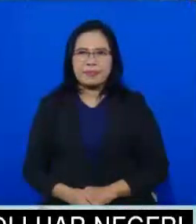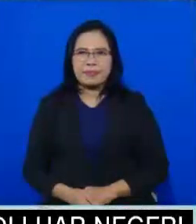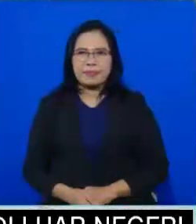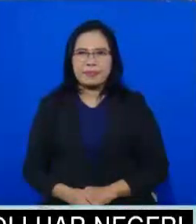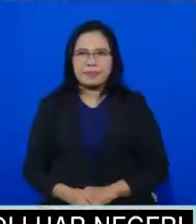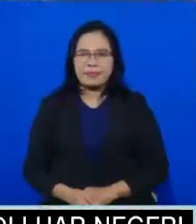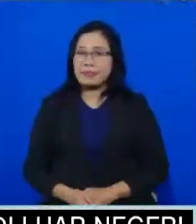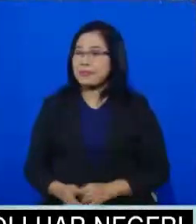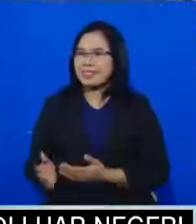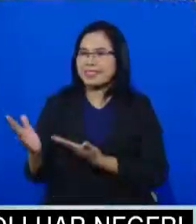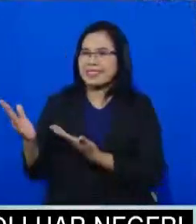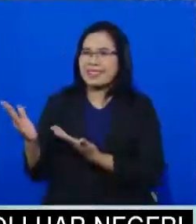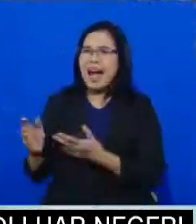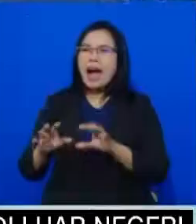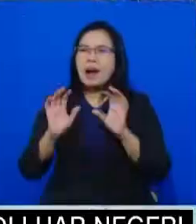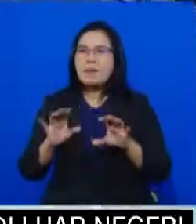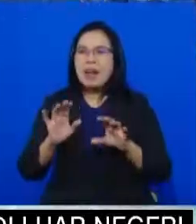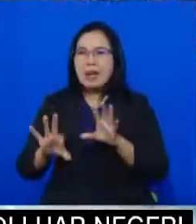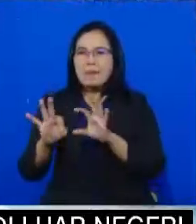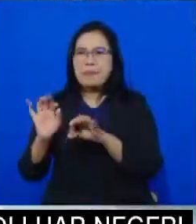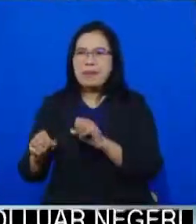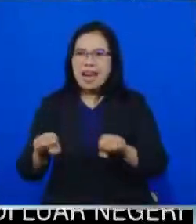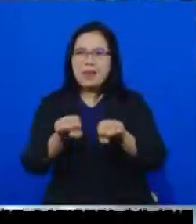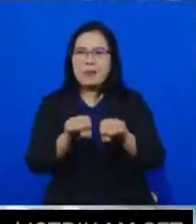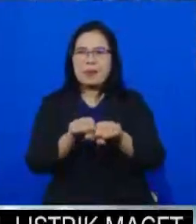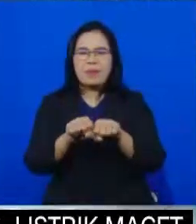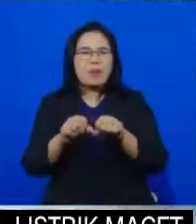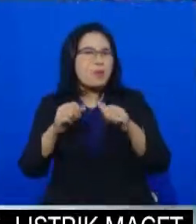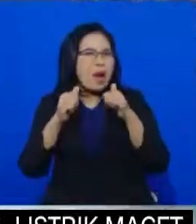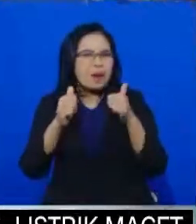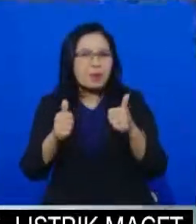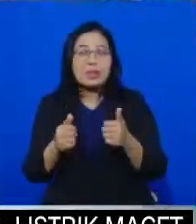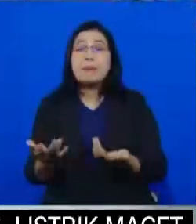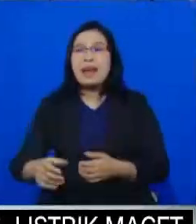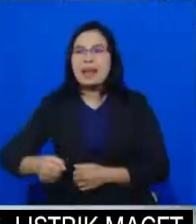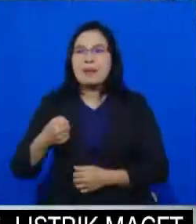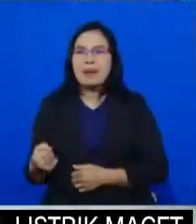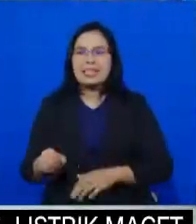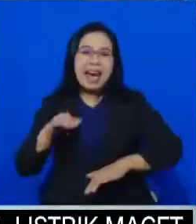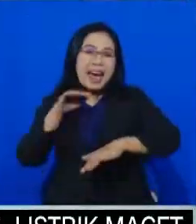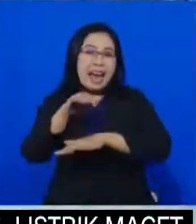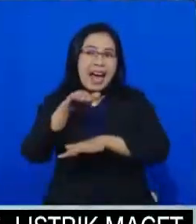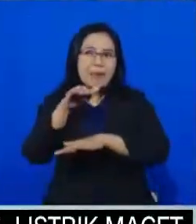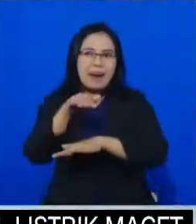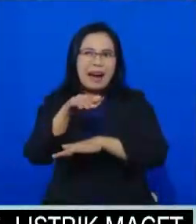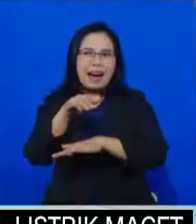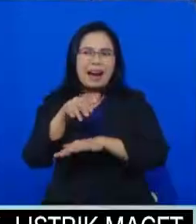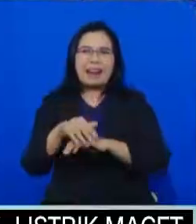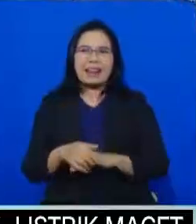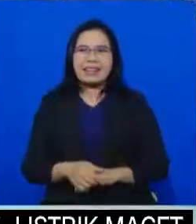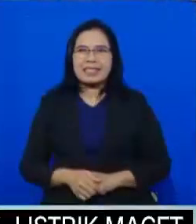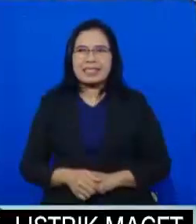Nah, banyak sekali pilihan sepatu-sepatu cantik yang ada di Pasar Tanah Abang. Tapi tahu nggak, sekarang kita nggak perlu langsung